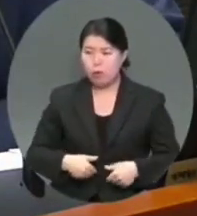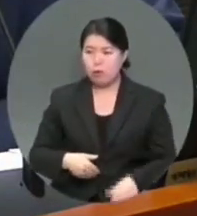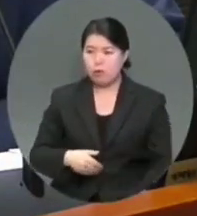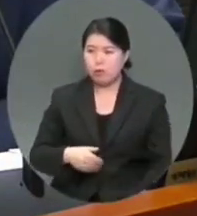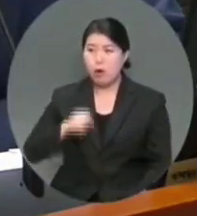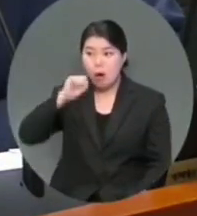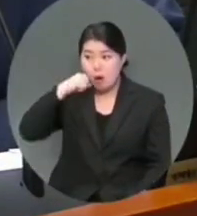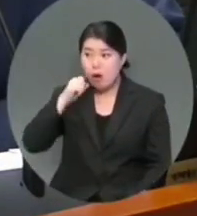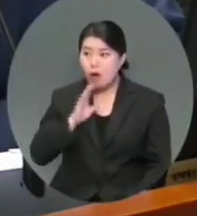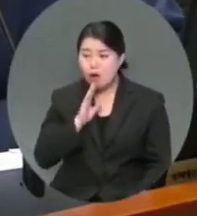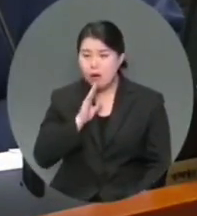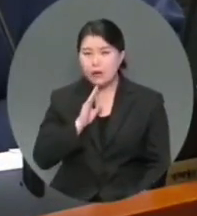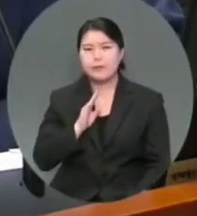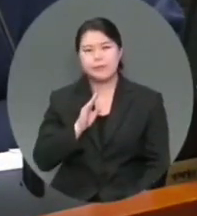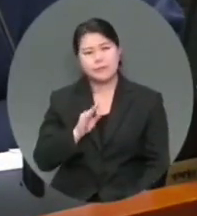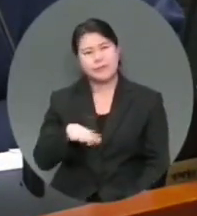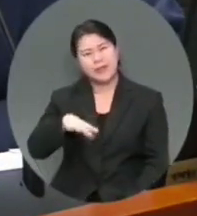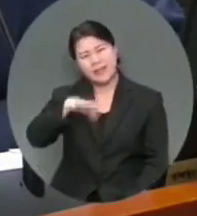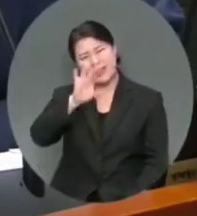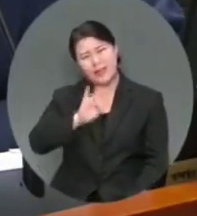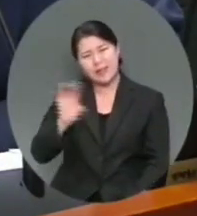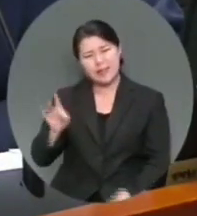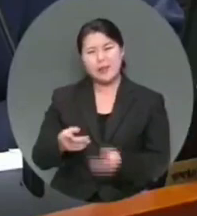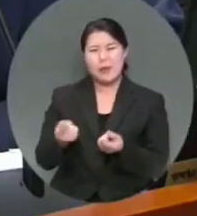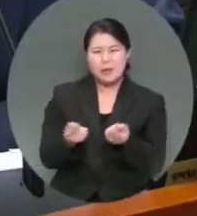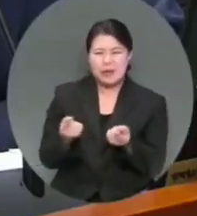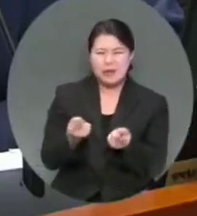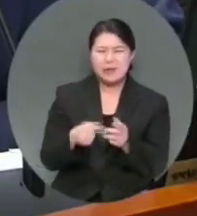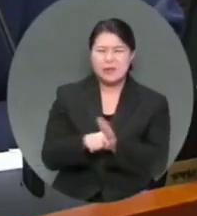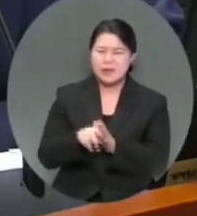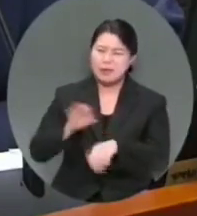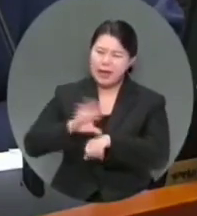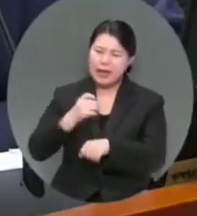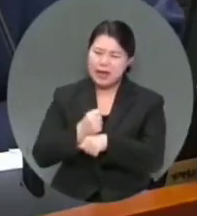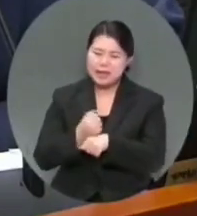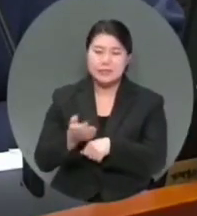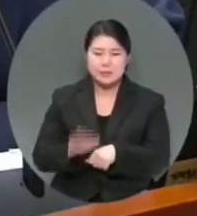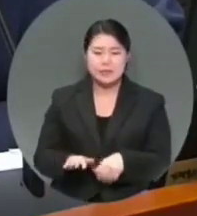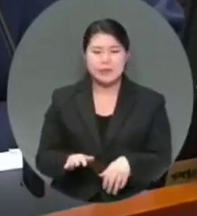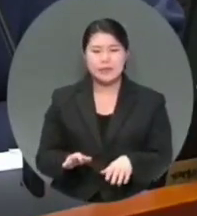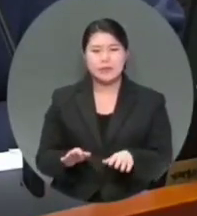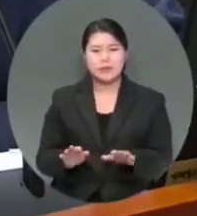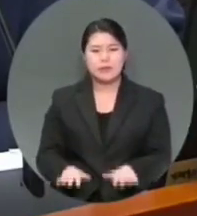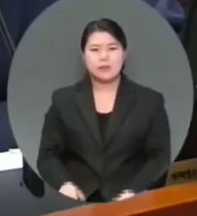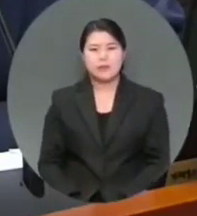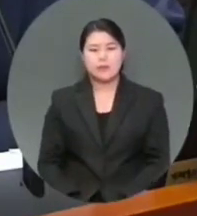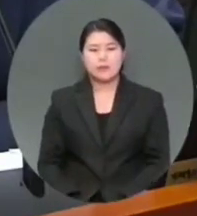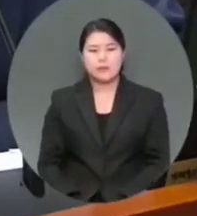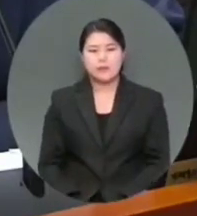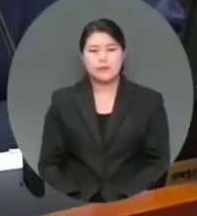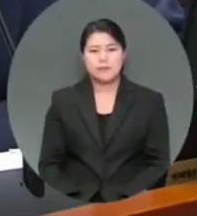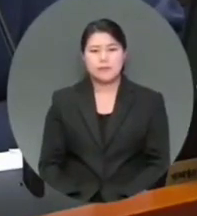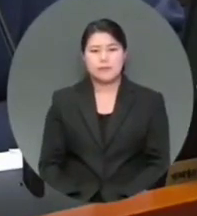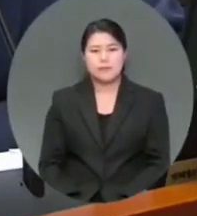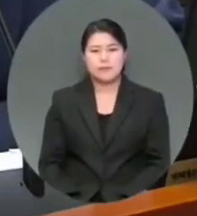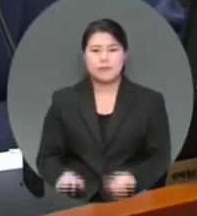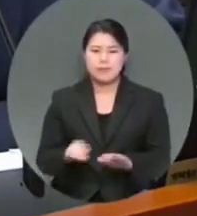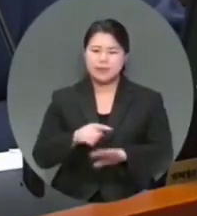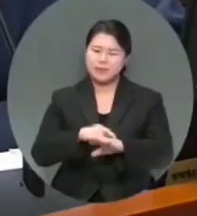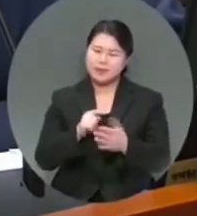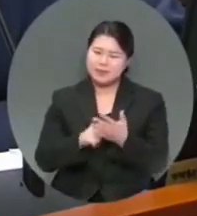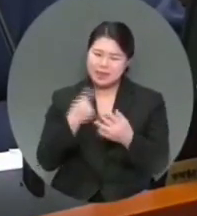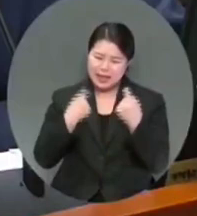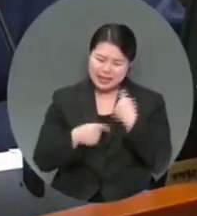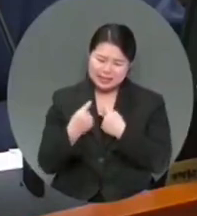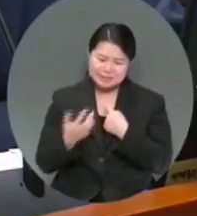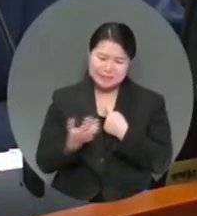어려우시죠? 때로는 구조조정 기획하려고 하면 예. 거칠기도 한데 뭐 좀 거칠었다 그러면 아마 당하신 분들은 조금 마음도 상하고